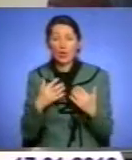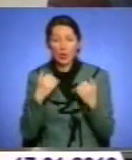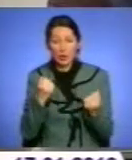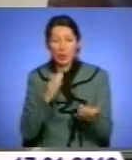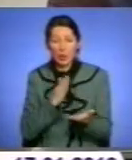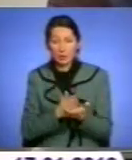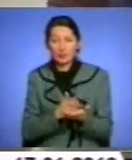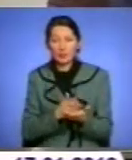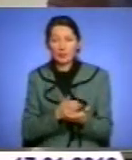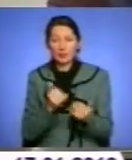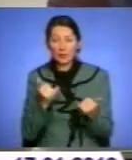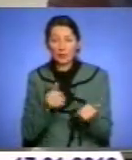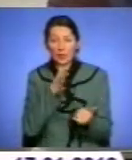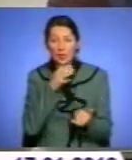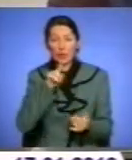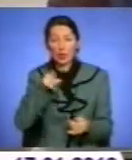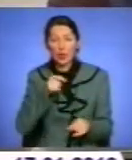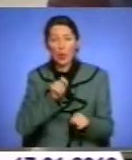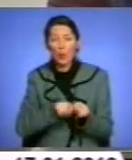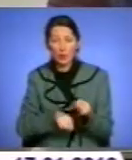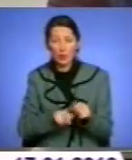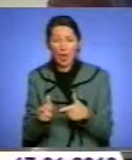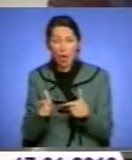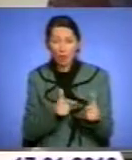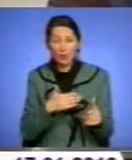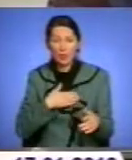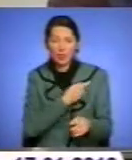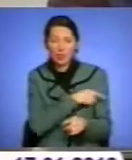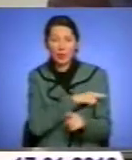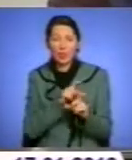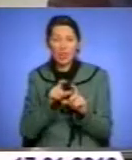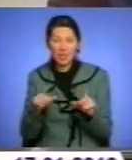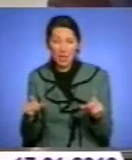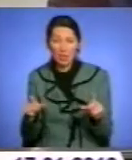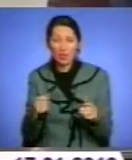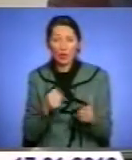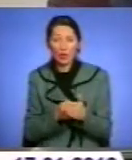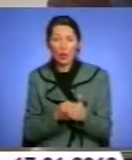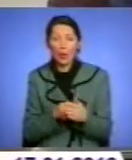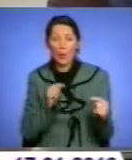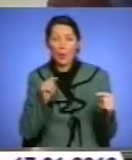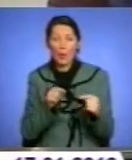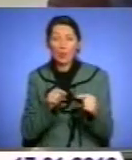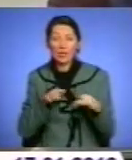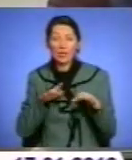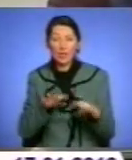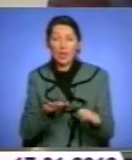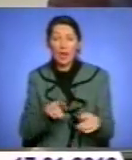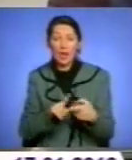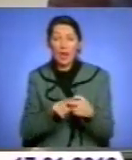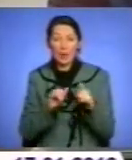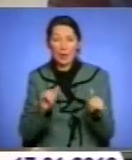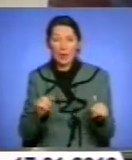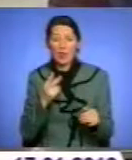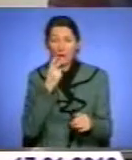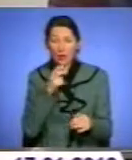Сьогодні є час вимогливо проконтролювати готовність наших медичних закладів до протидії епідемії грипу і виправити